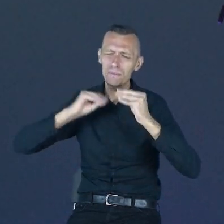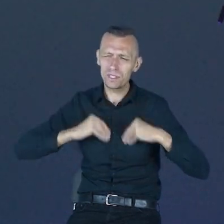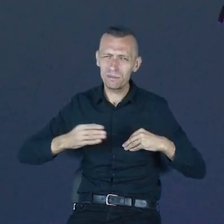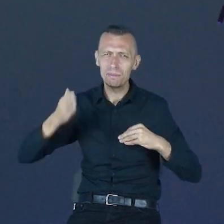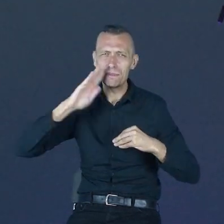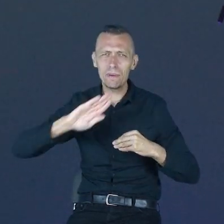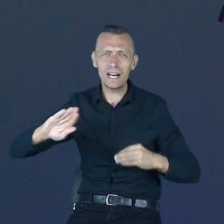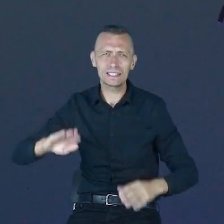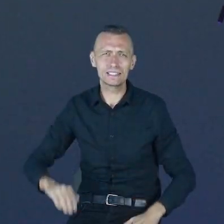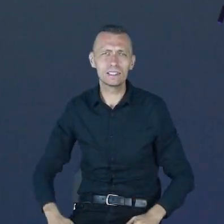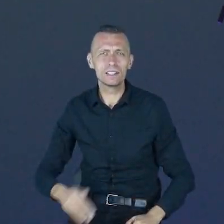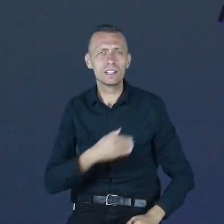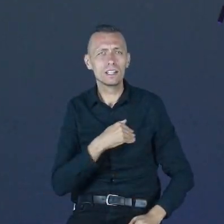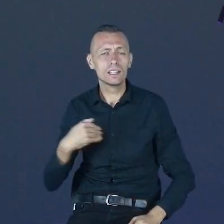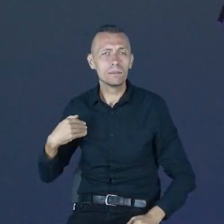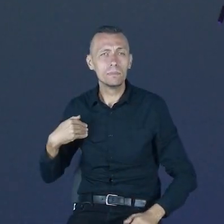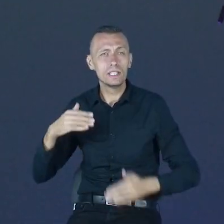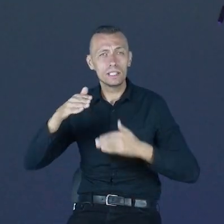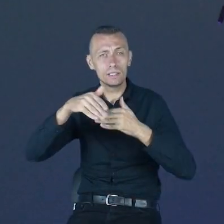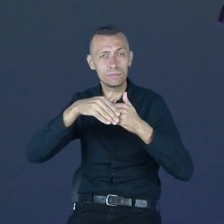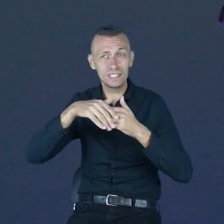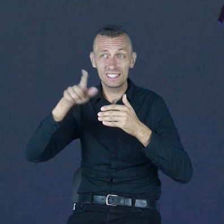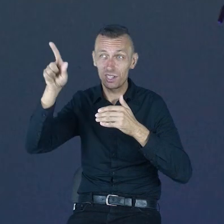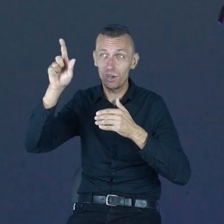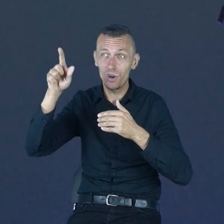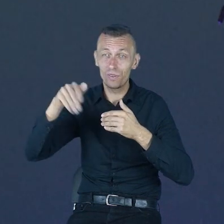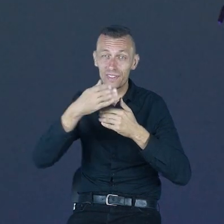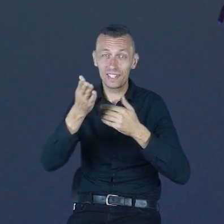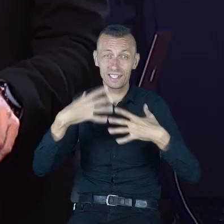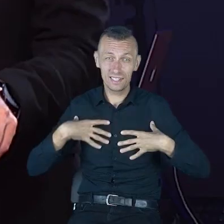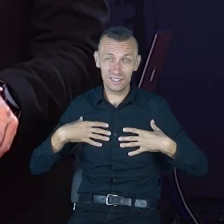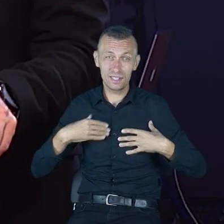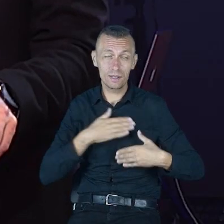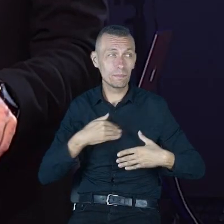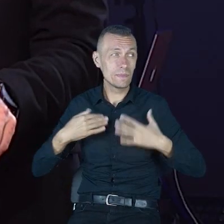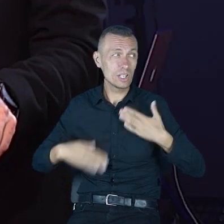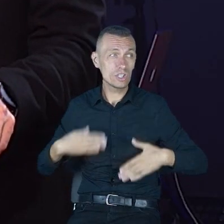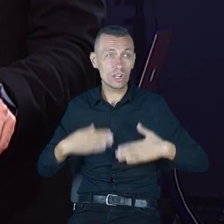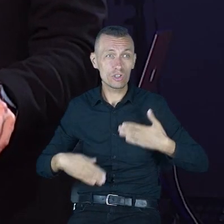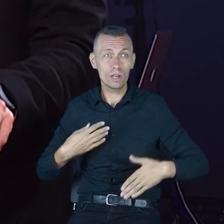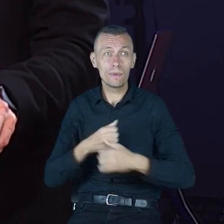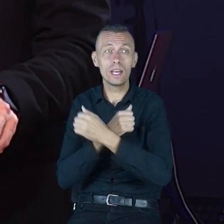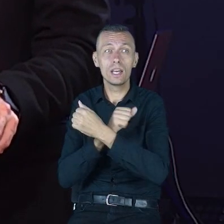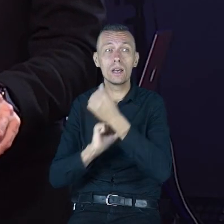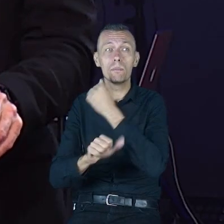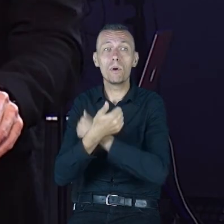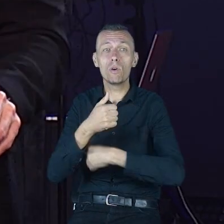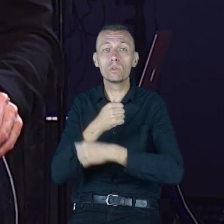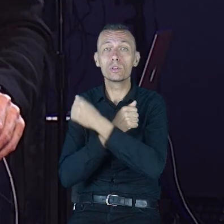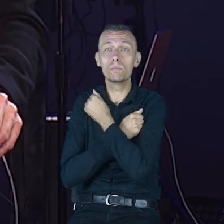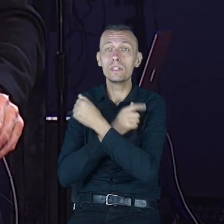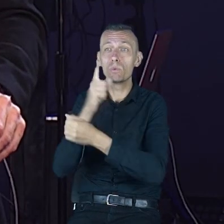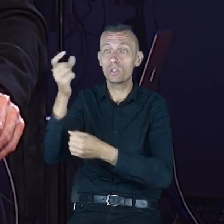jesteśmy w łączności z dawcą życia i cieszymy się Jego miłością. I po szóste mamy wziąć miecz